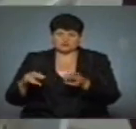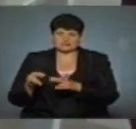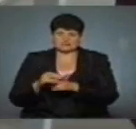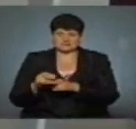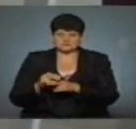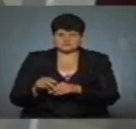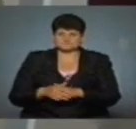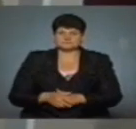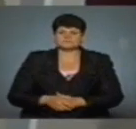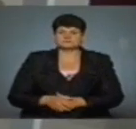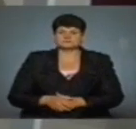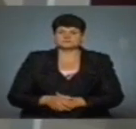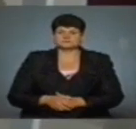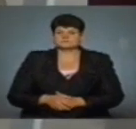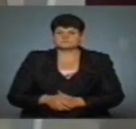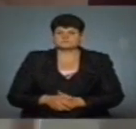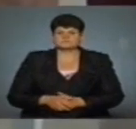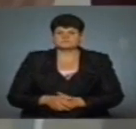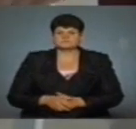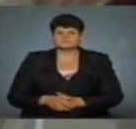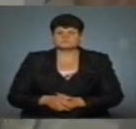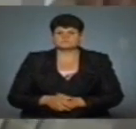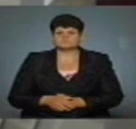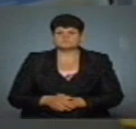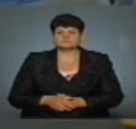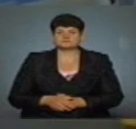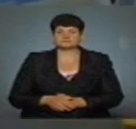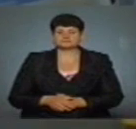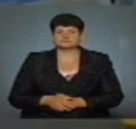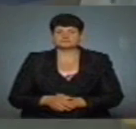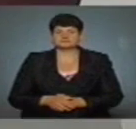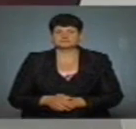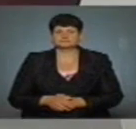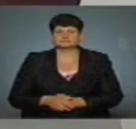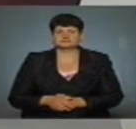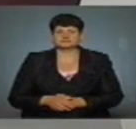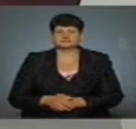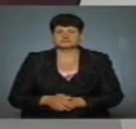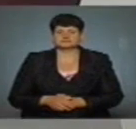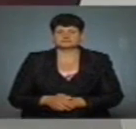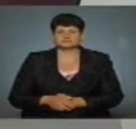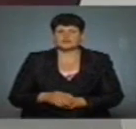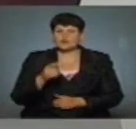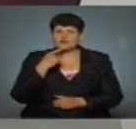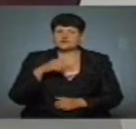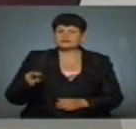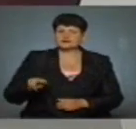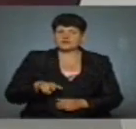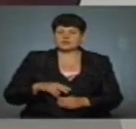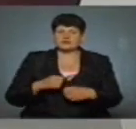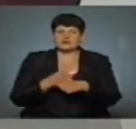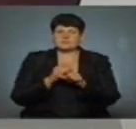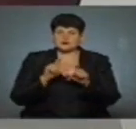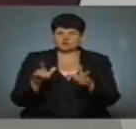реконструкцію. Богдана Сарабун, Оксана Галіяш. Новини на Суспільному. Тернопіль. За словами директорки